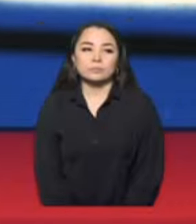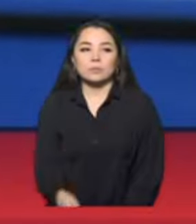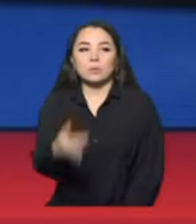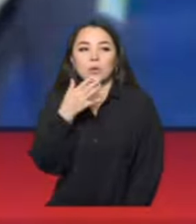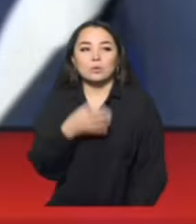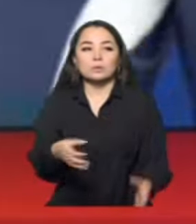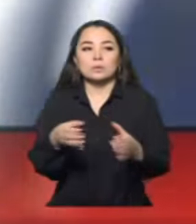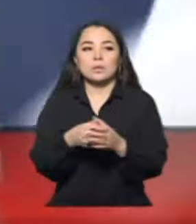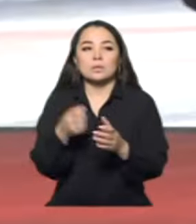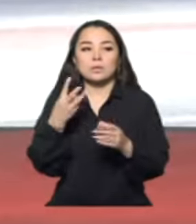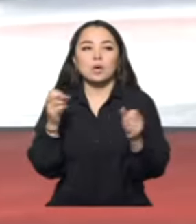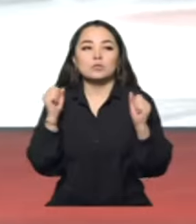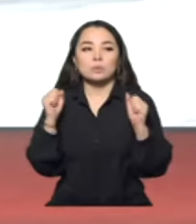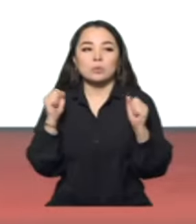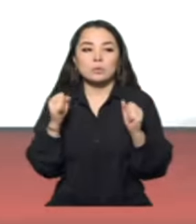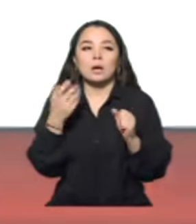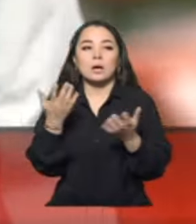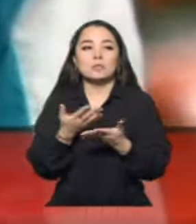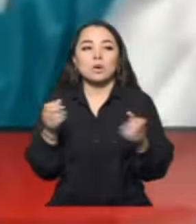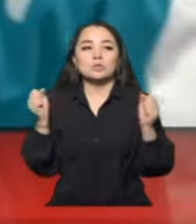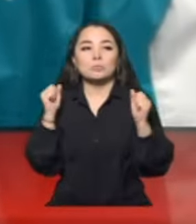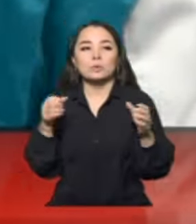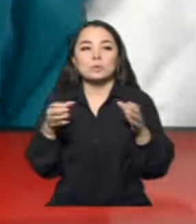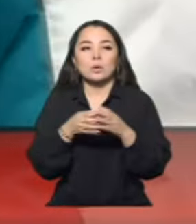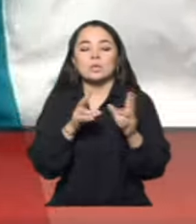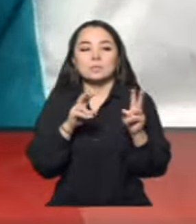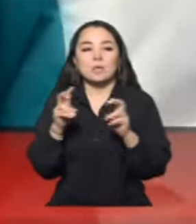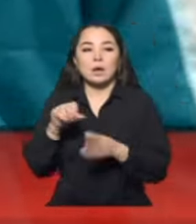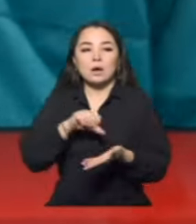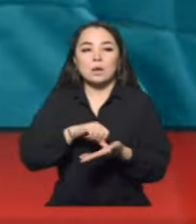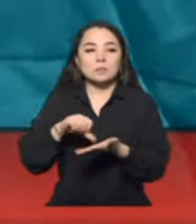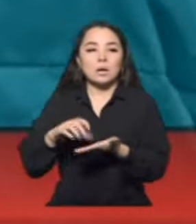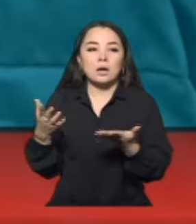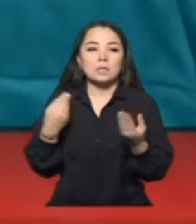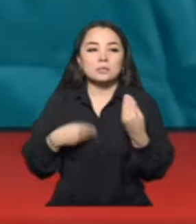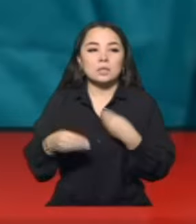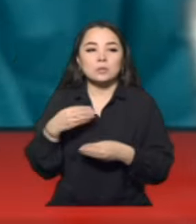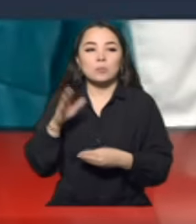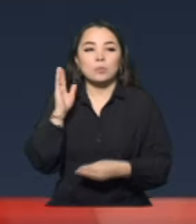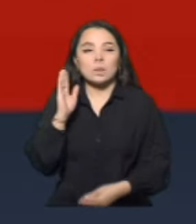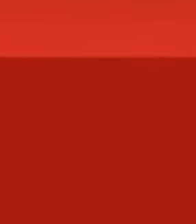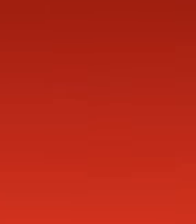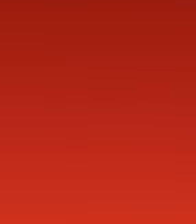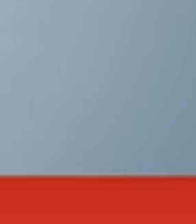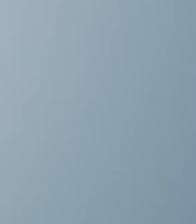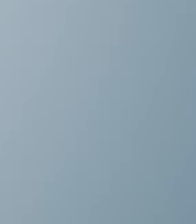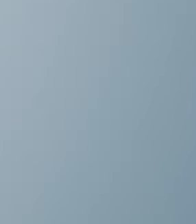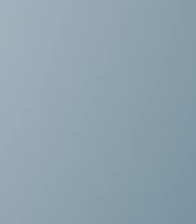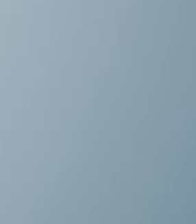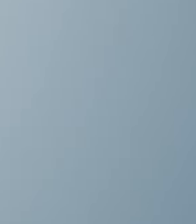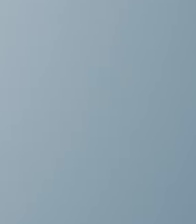Ұлттық құрамнан қанша спортшы, қандай спорт түрінен қатысады, қандай киім киіп барады?